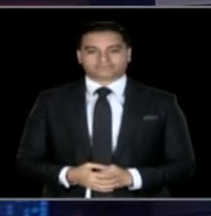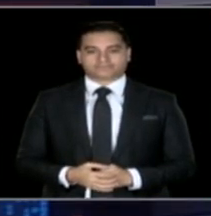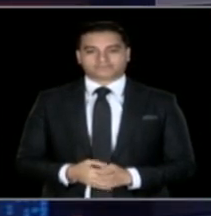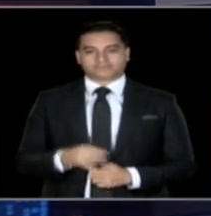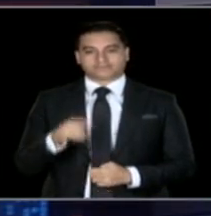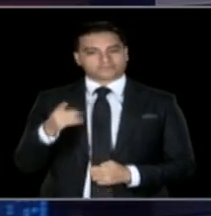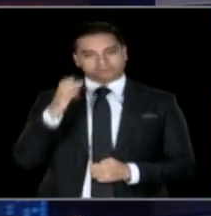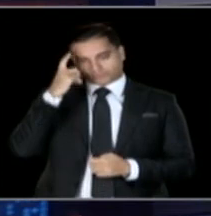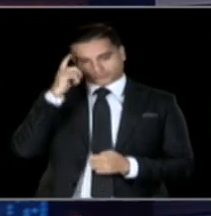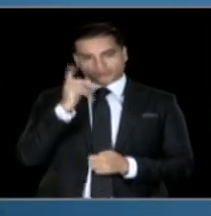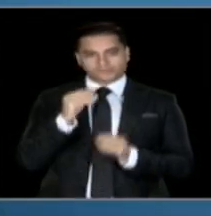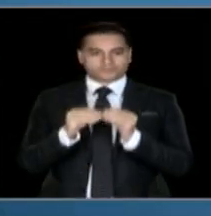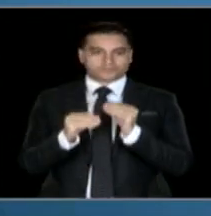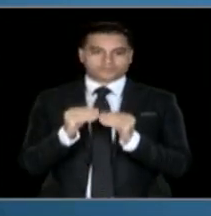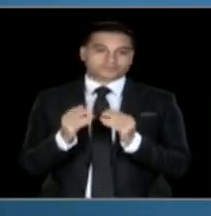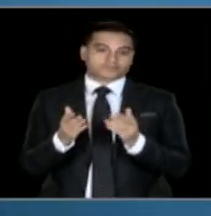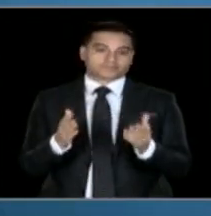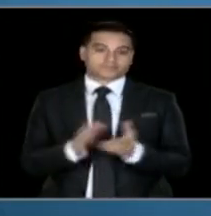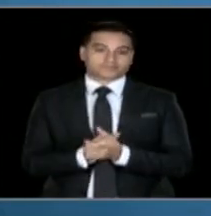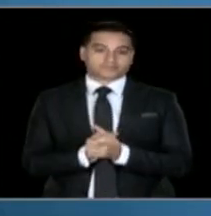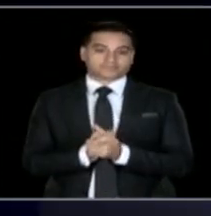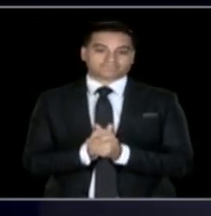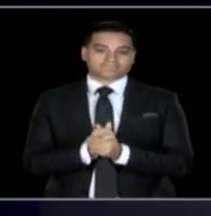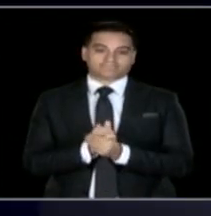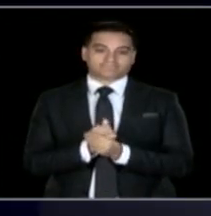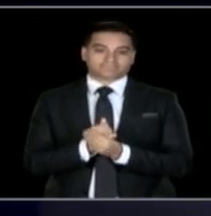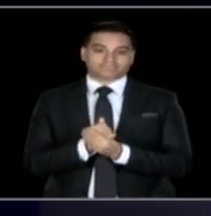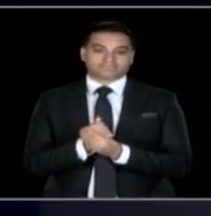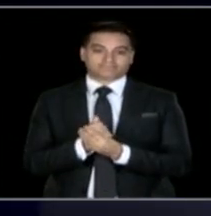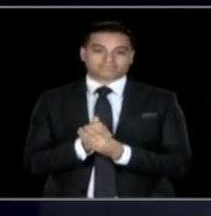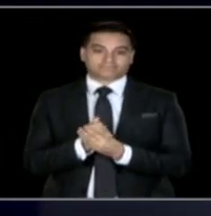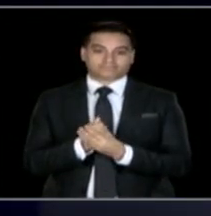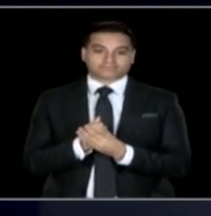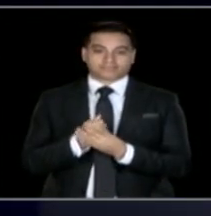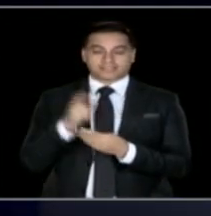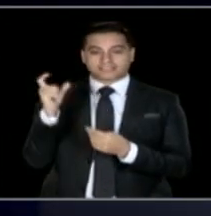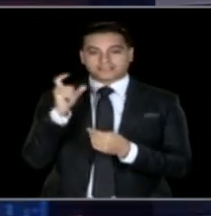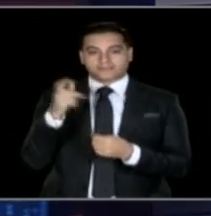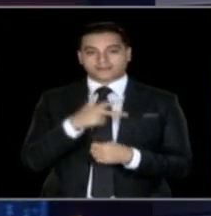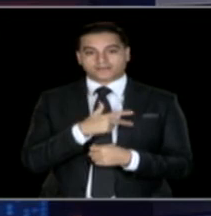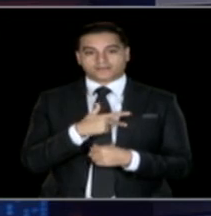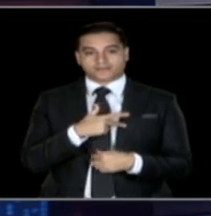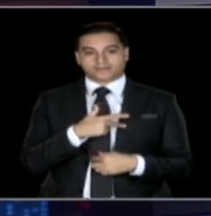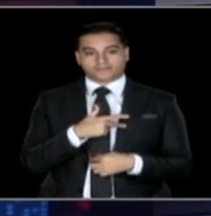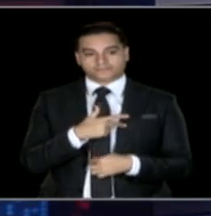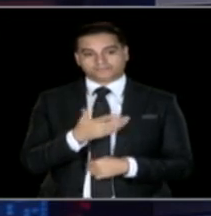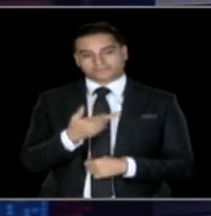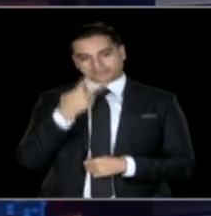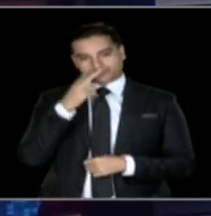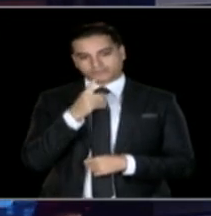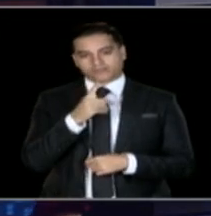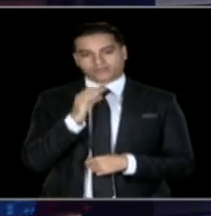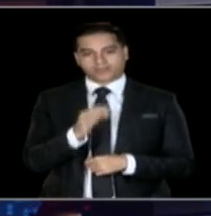منتصر عندك إجابة؟ يا نهار أبيض، إمبراطورية إسلامية هتبقى إيه؟ عثمانية؟ طبعاً